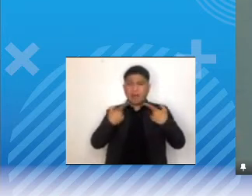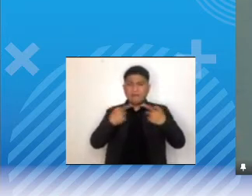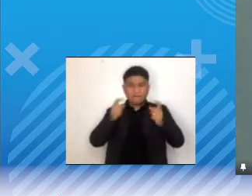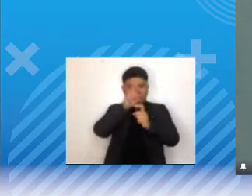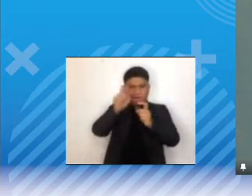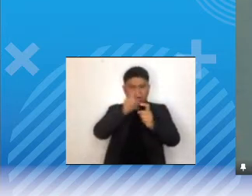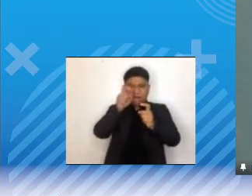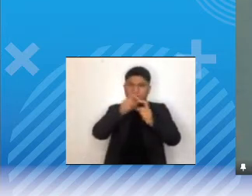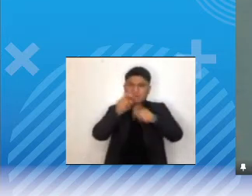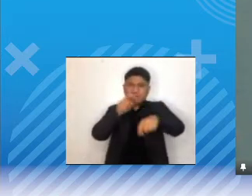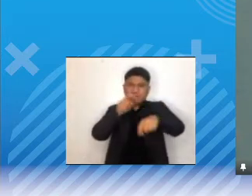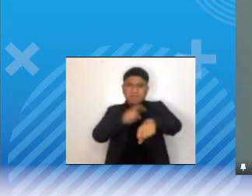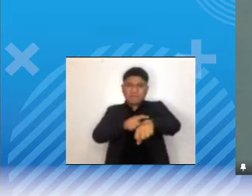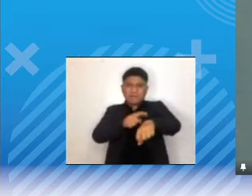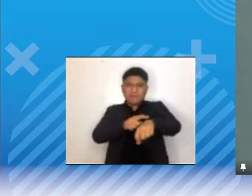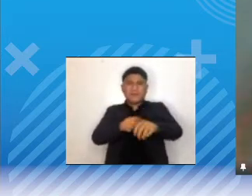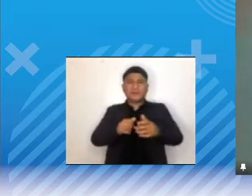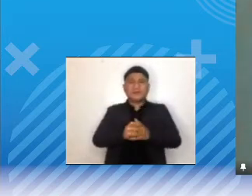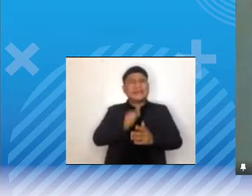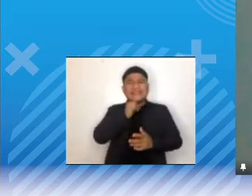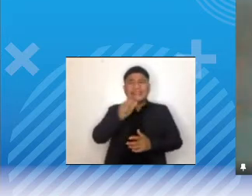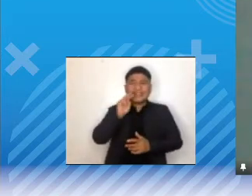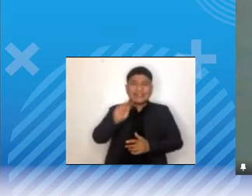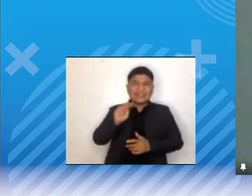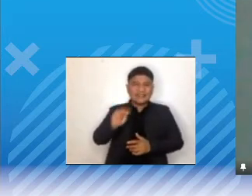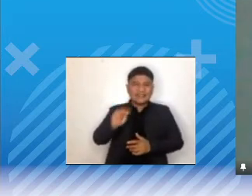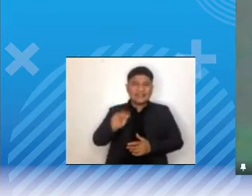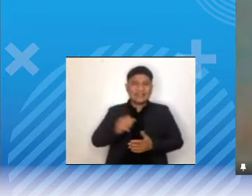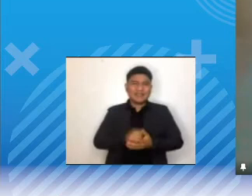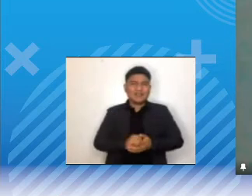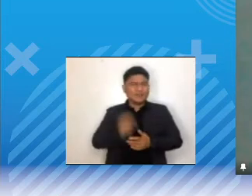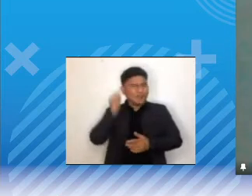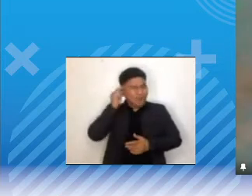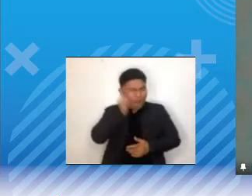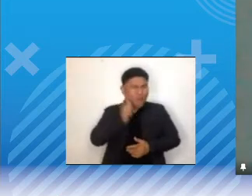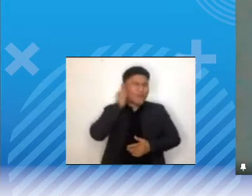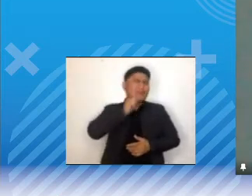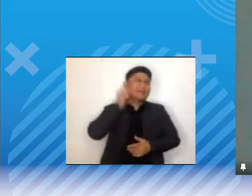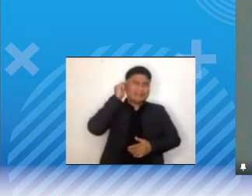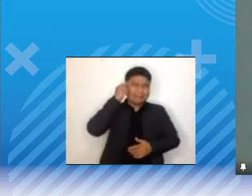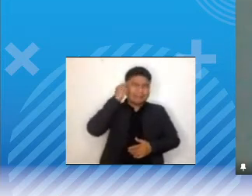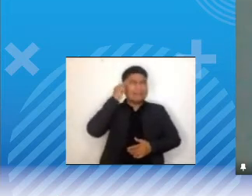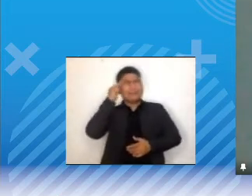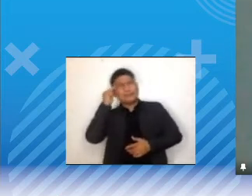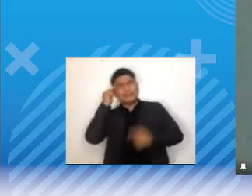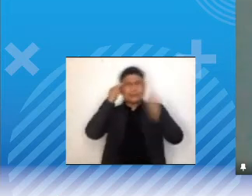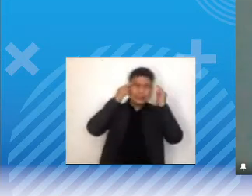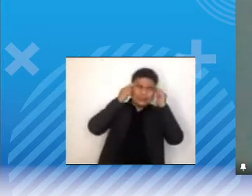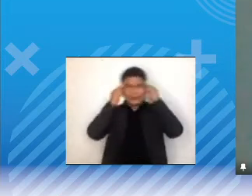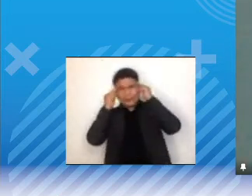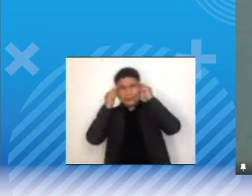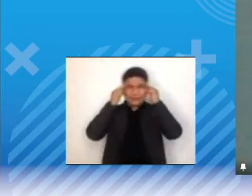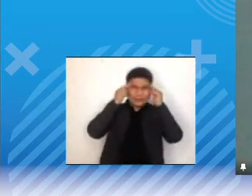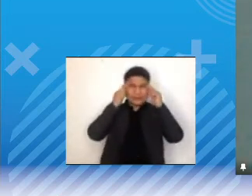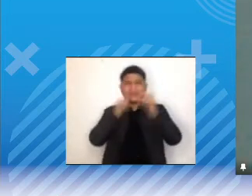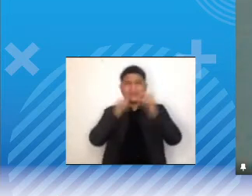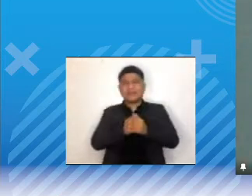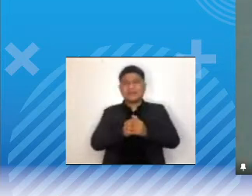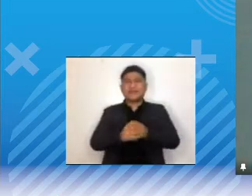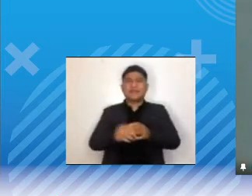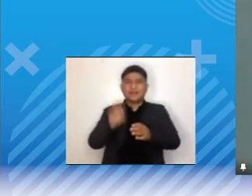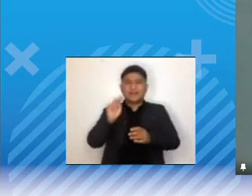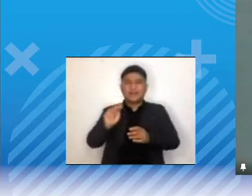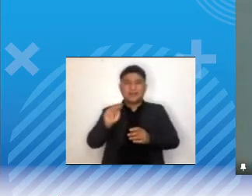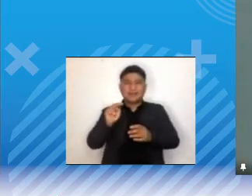po nun. Hindi po natin kailangan mag-isip ng mga kung ano pa yung susunod na mangyayari. So, ngayon lang naman